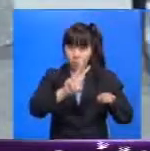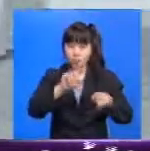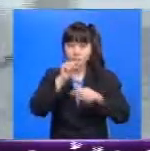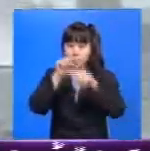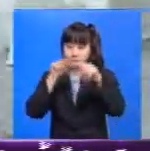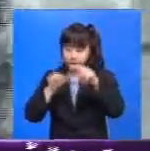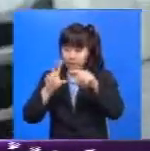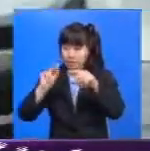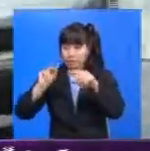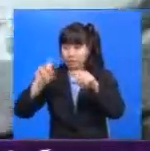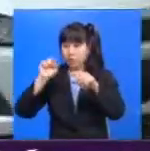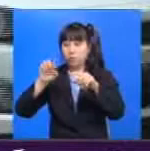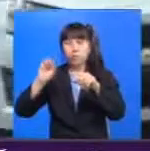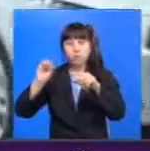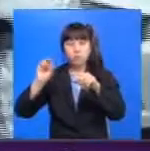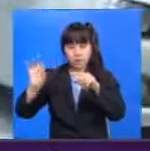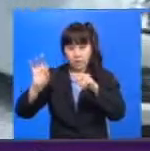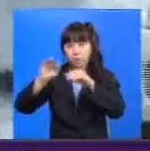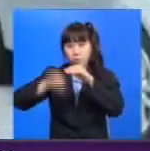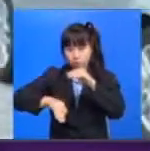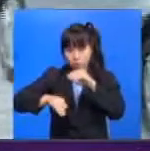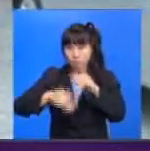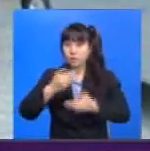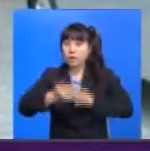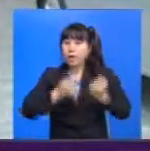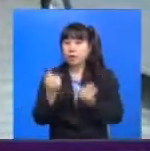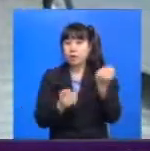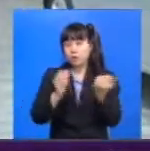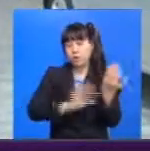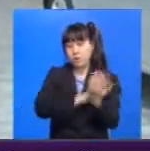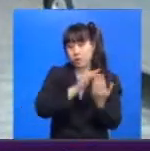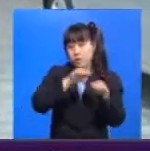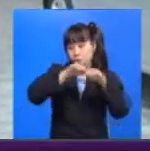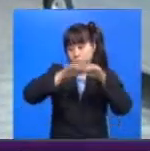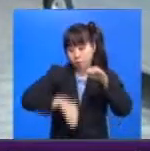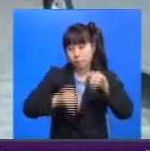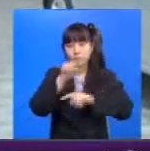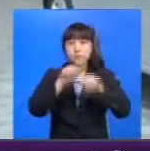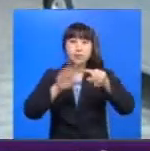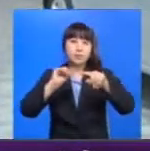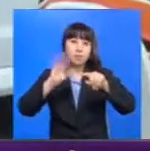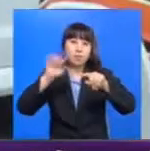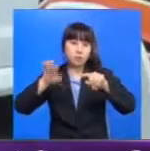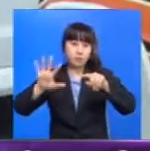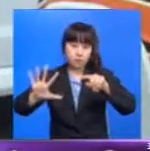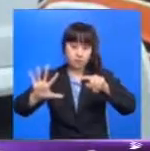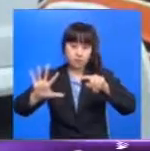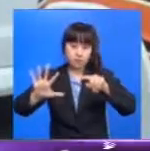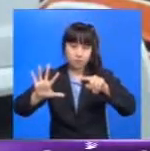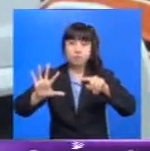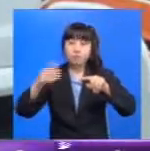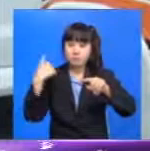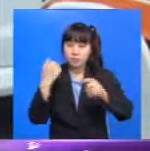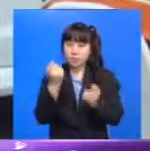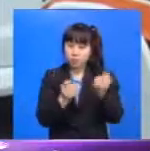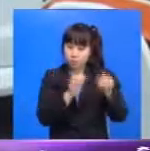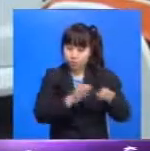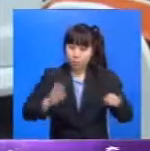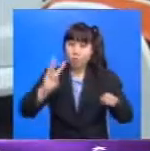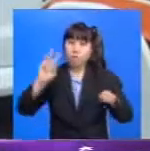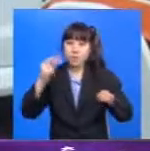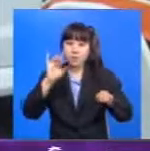งร้อยลา 31.09ยอดขายรถยนต์ในประเทศรถลง 145.5 มีจำนวน 68,